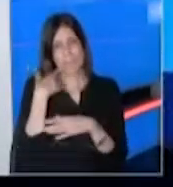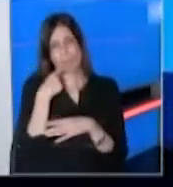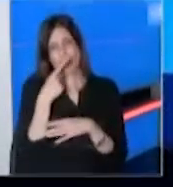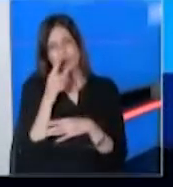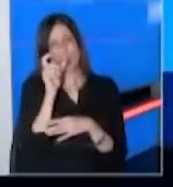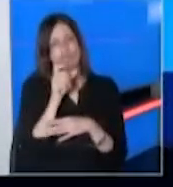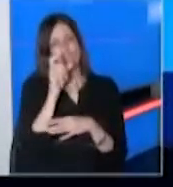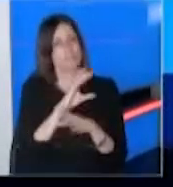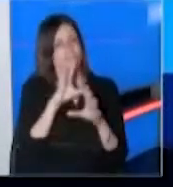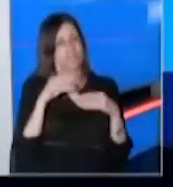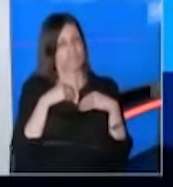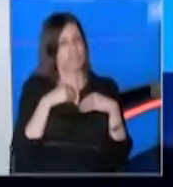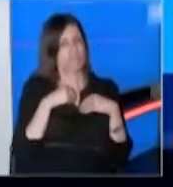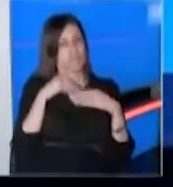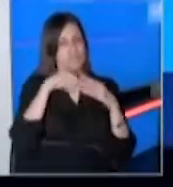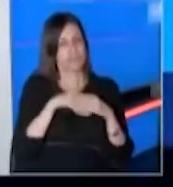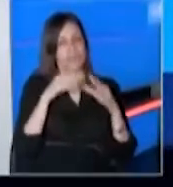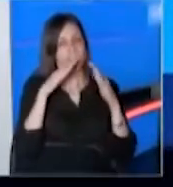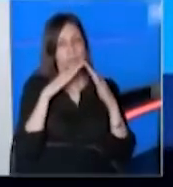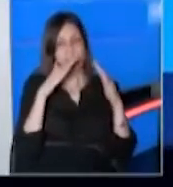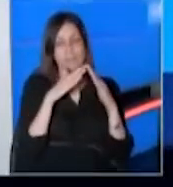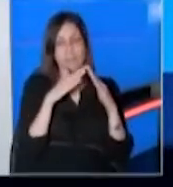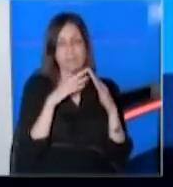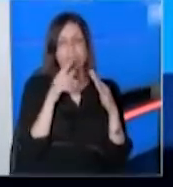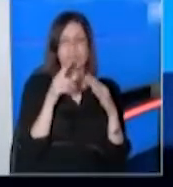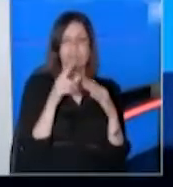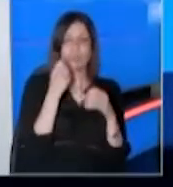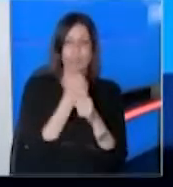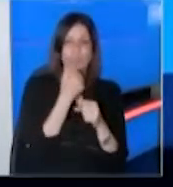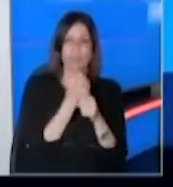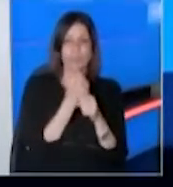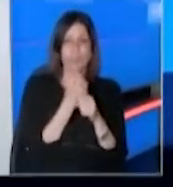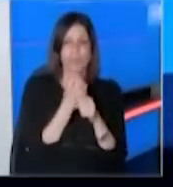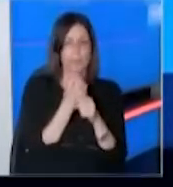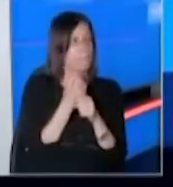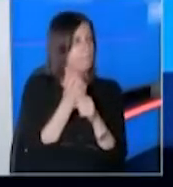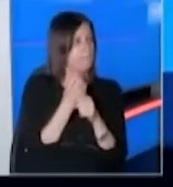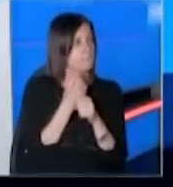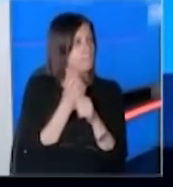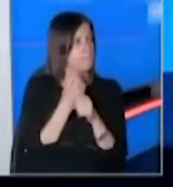אנשים בקרקע חקלאית. חוק ההתיישבות זה הכי קשוח שם. אחורה, בבקשה.